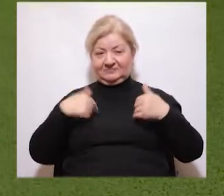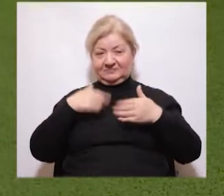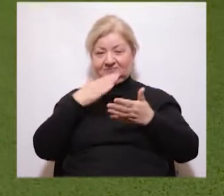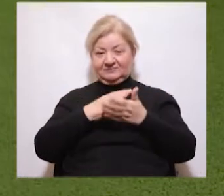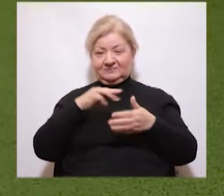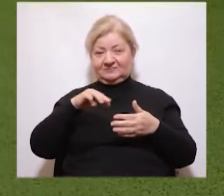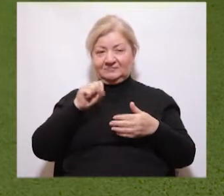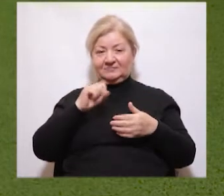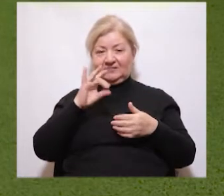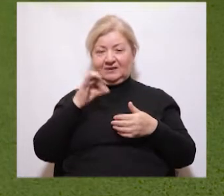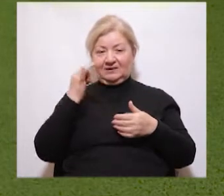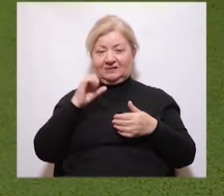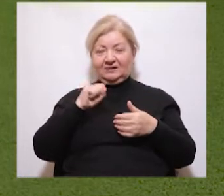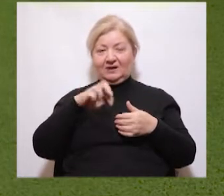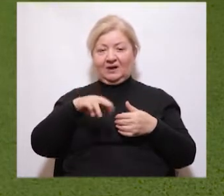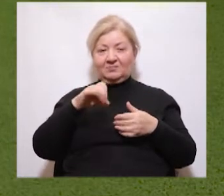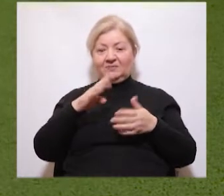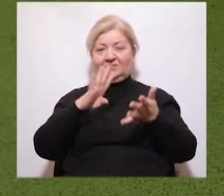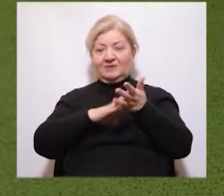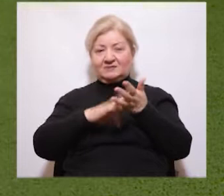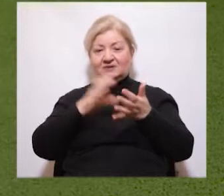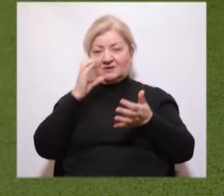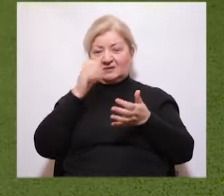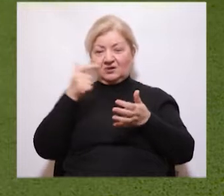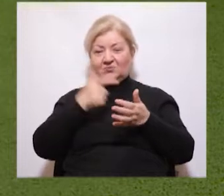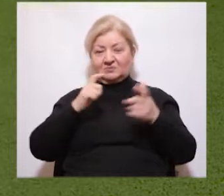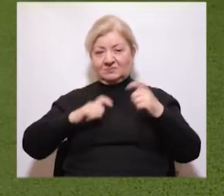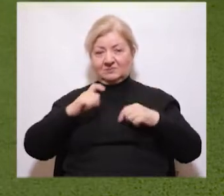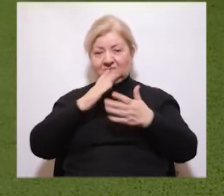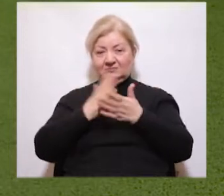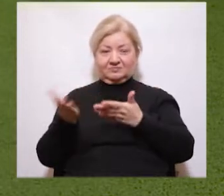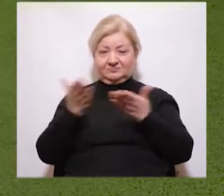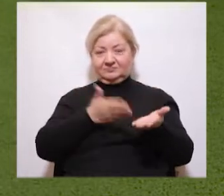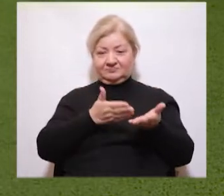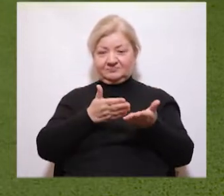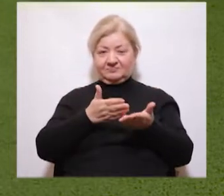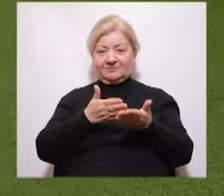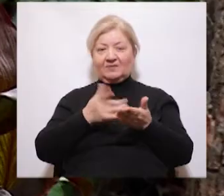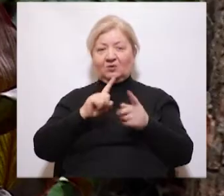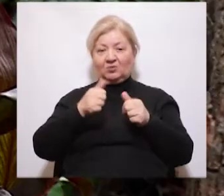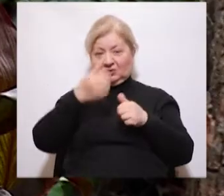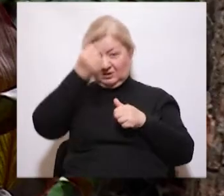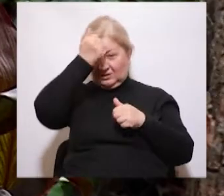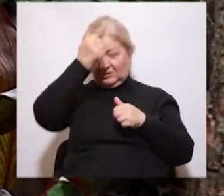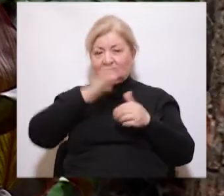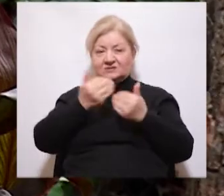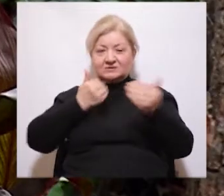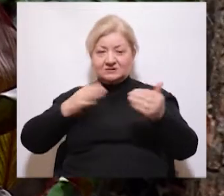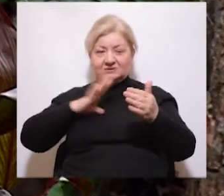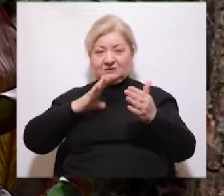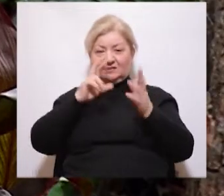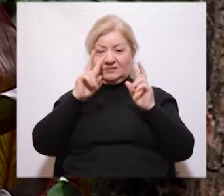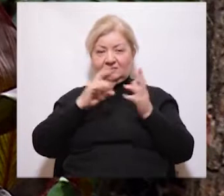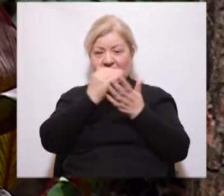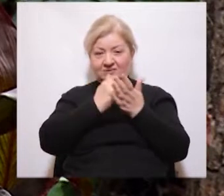გამარჯობა. მე მარიამ ციცაგი ვარ, გეოგრაფიის მასწავლებელი და ახლა მე-9 კლასელებს ვთხოვ რომ შემოგვიერთდნენ ტელეეკრანებთან. როგორც გახსოვთ, წინაგაკვეთილზე